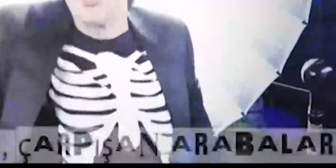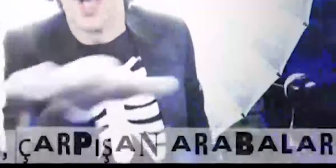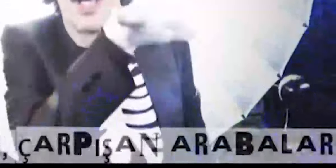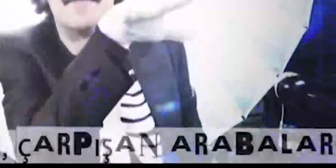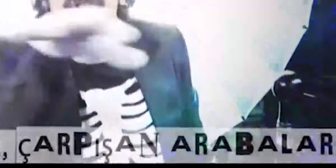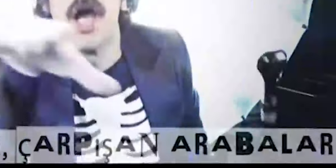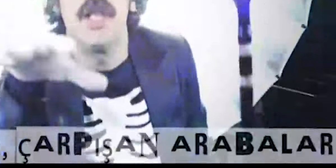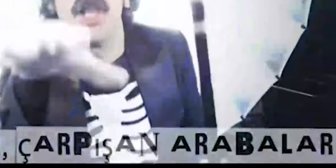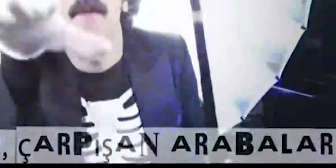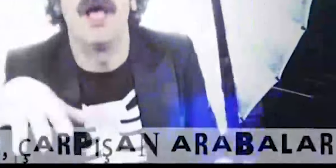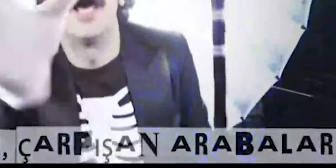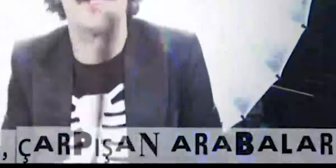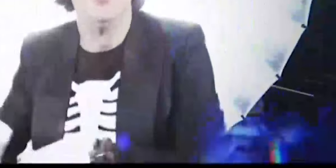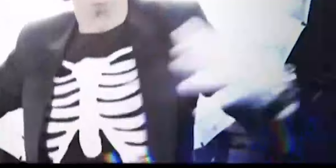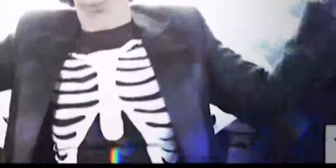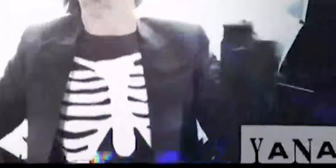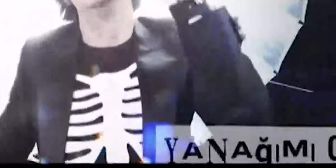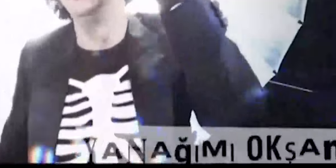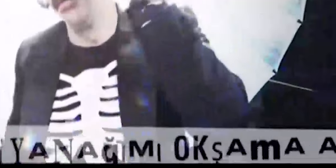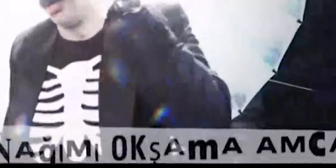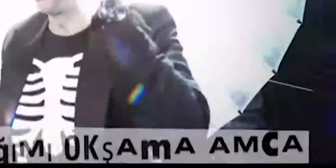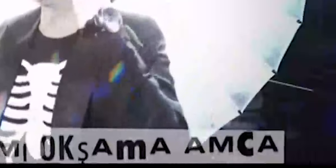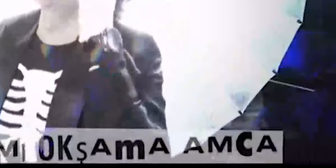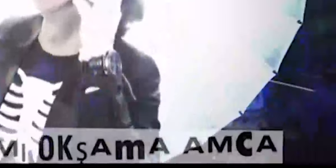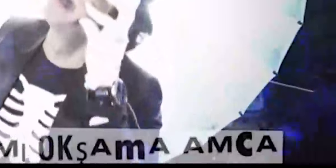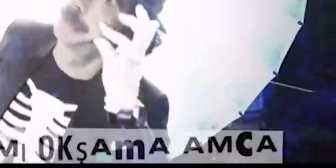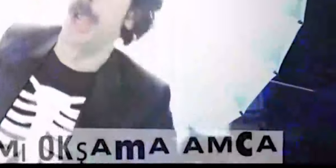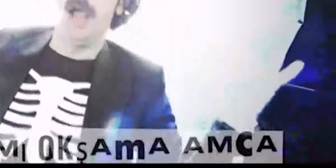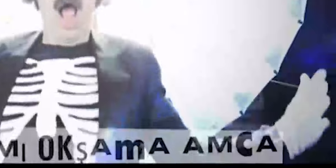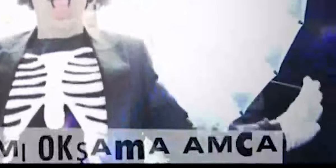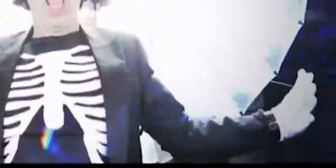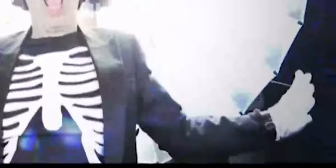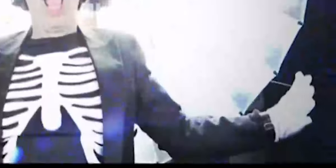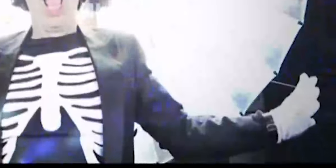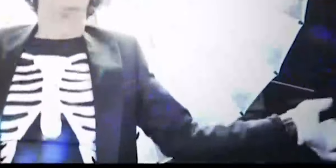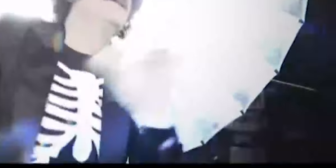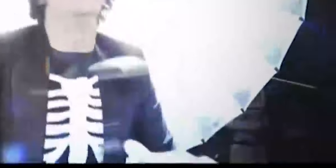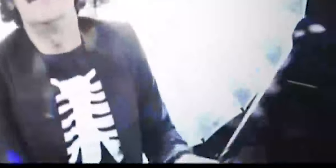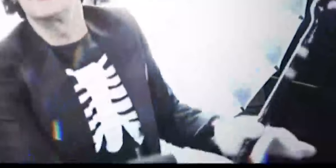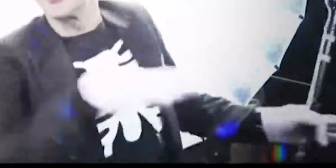Şeker çarpışan arabalar, yanımı okşamamca.